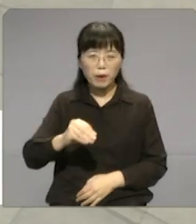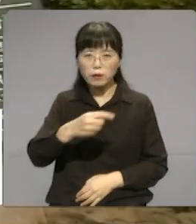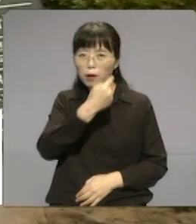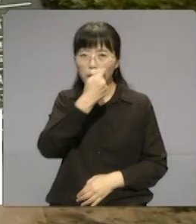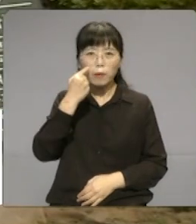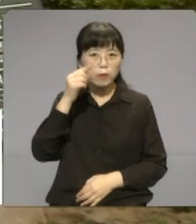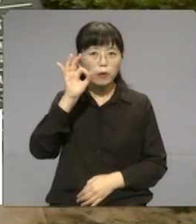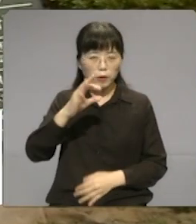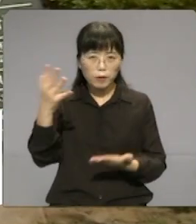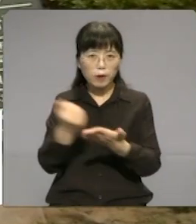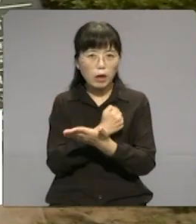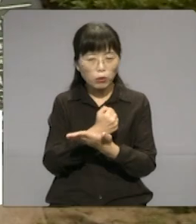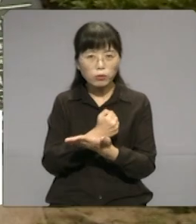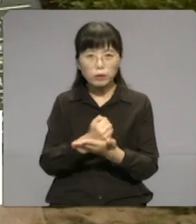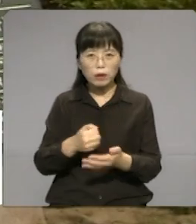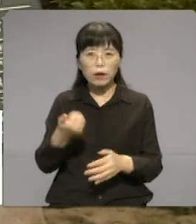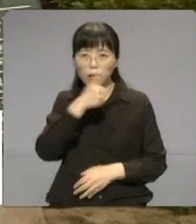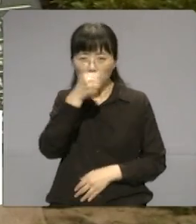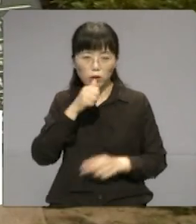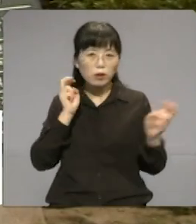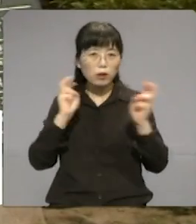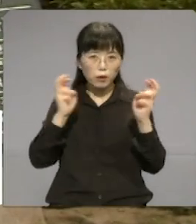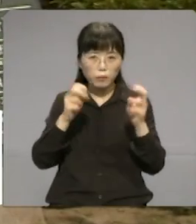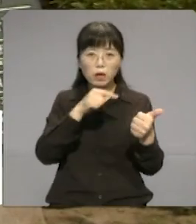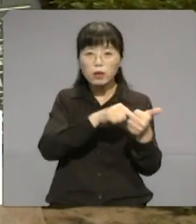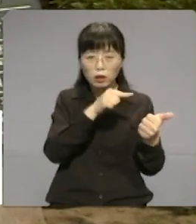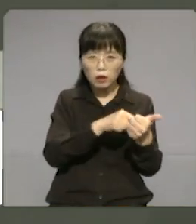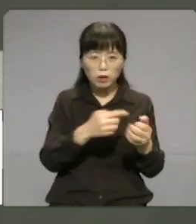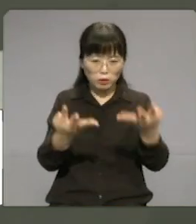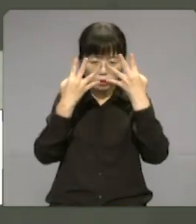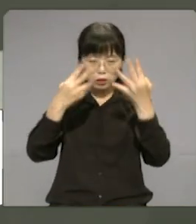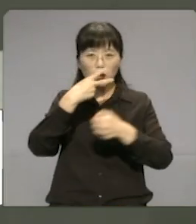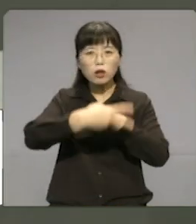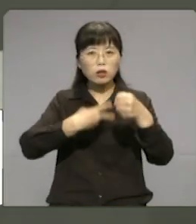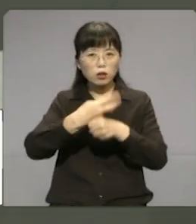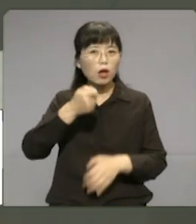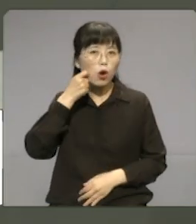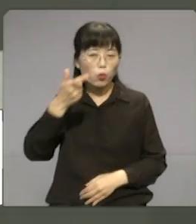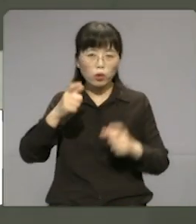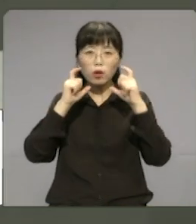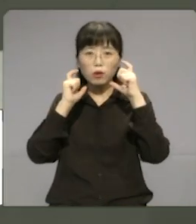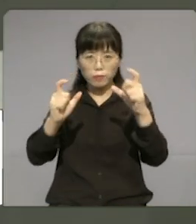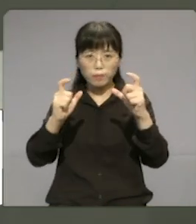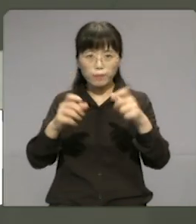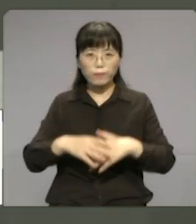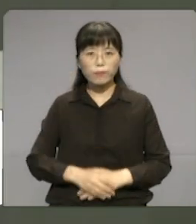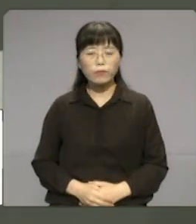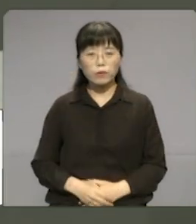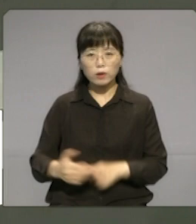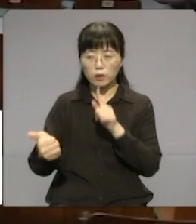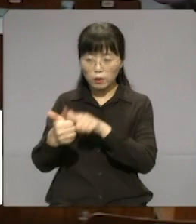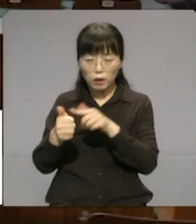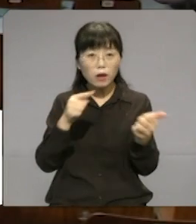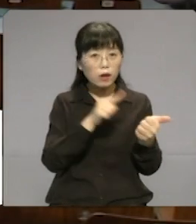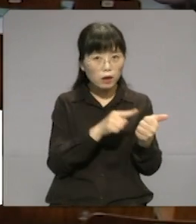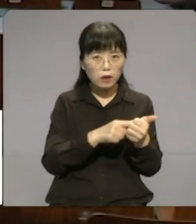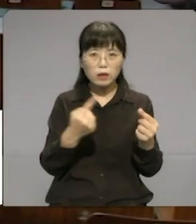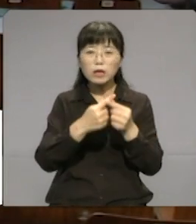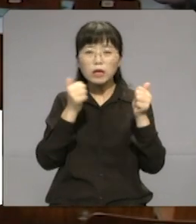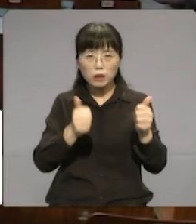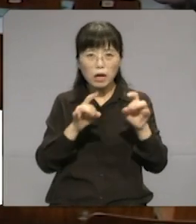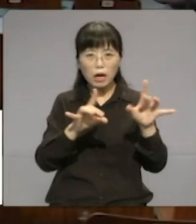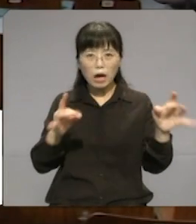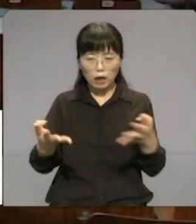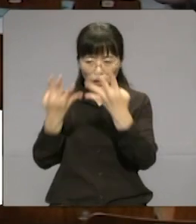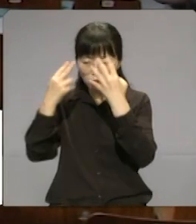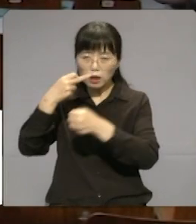임대 보증금을 가로챈 컨설팅 업자 정모 씨에겐 징역 2년 6개월을 선고했습니다. 최 씨와 정 씨는 1심에서